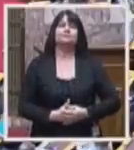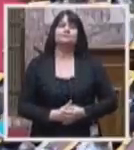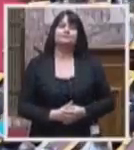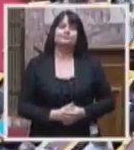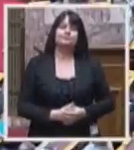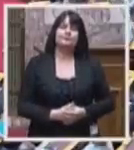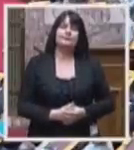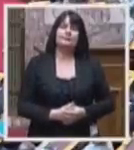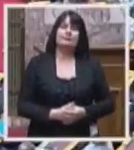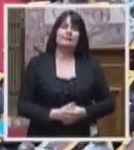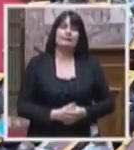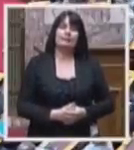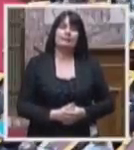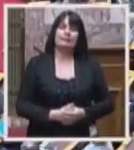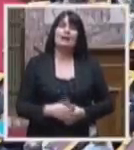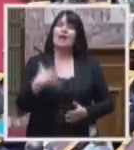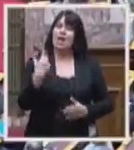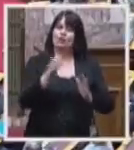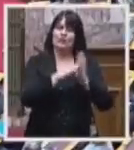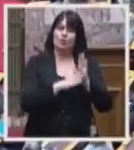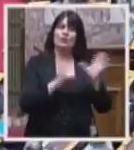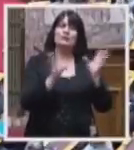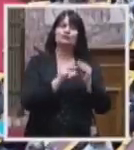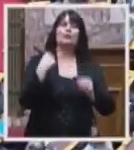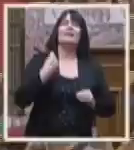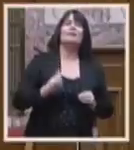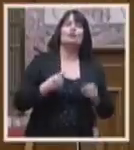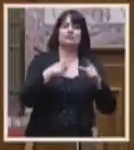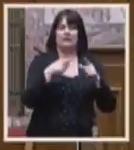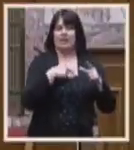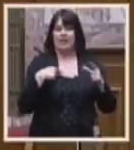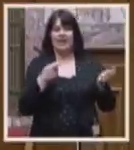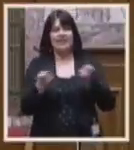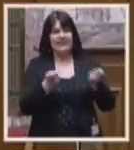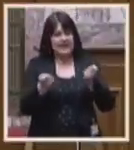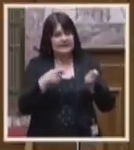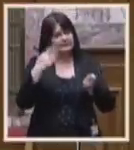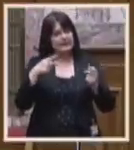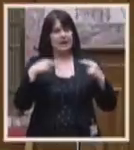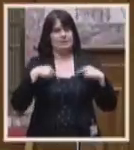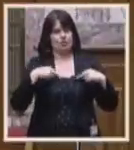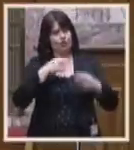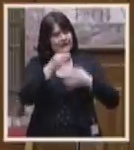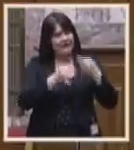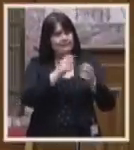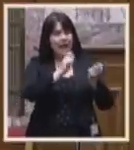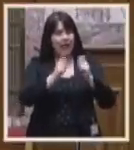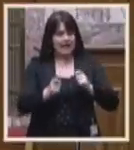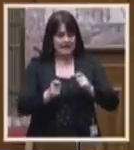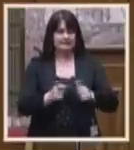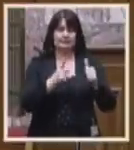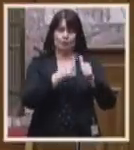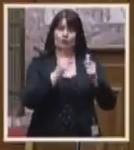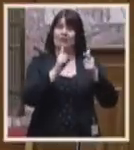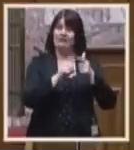και το πρόγραμμα μεγάλων αλλαγών στη δημόσια διοίκηση για τις οποίες θα σας μιλήσει ο αρμόδιος Υπουργός. Δεύτερη προτεραιότητα,